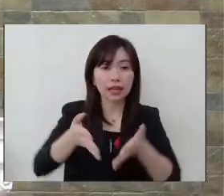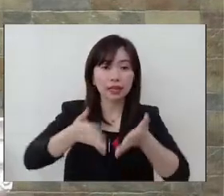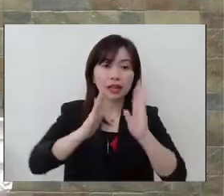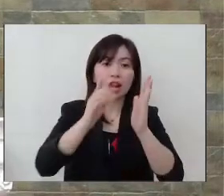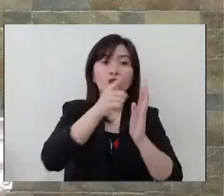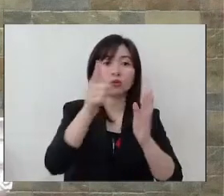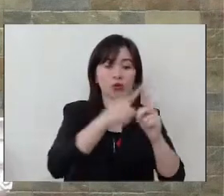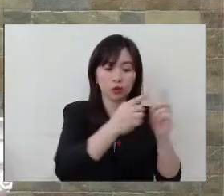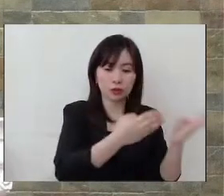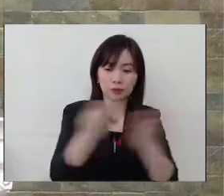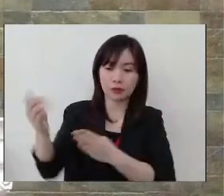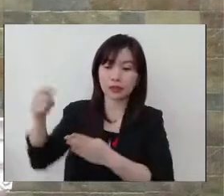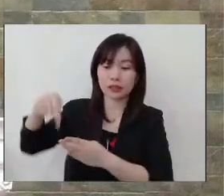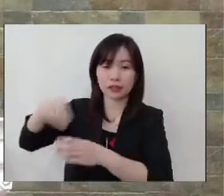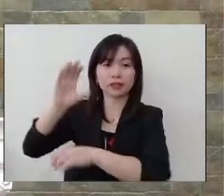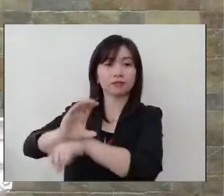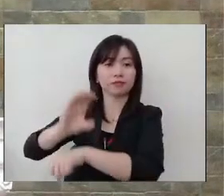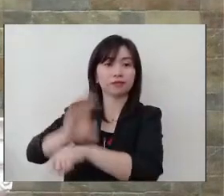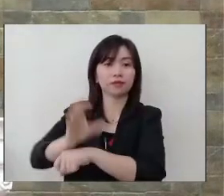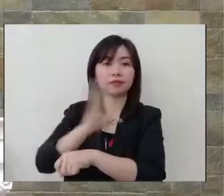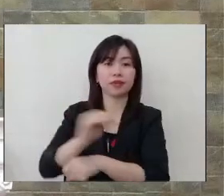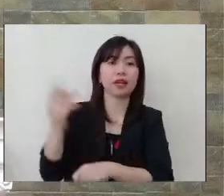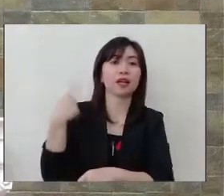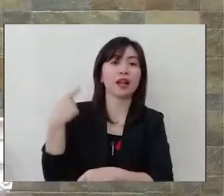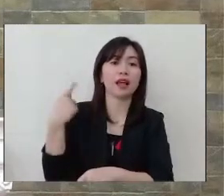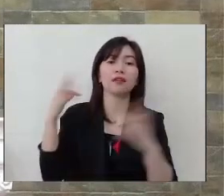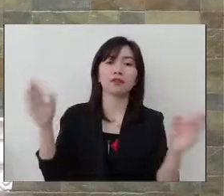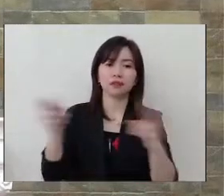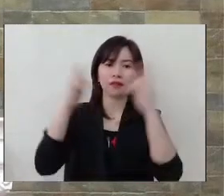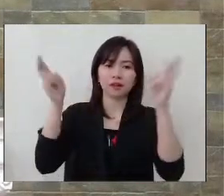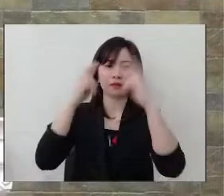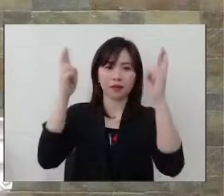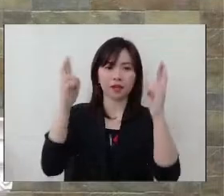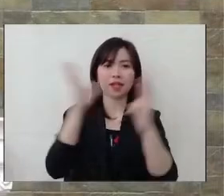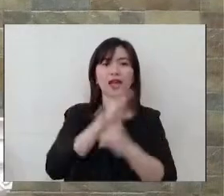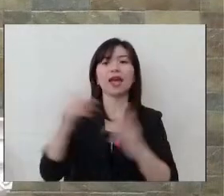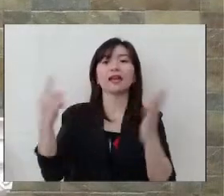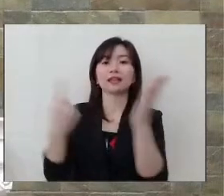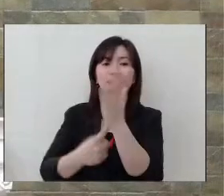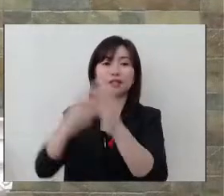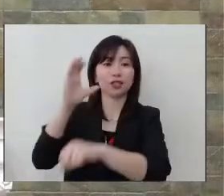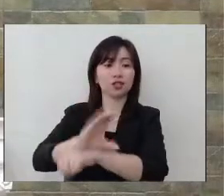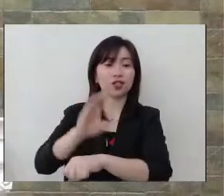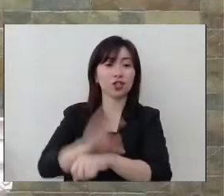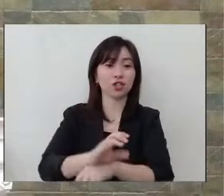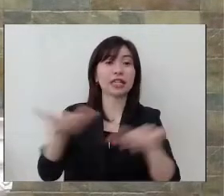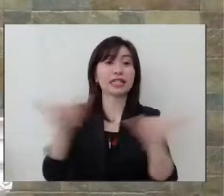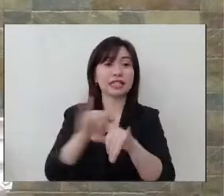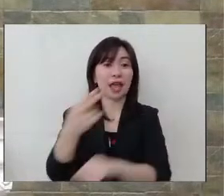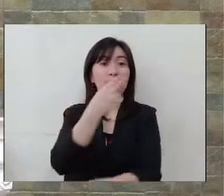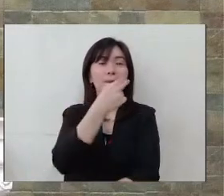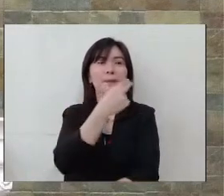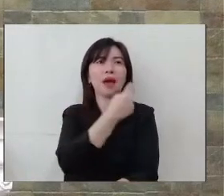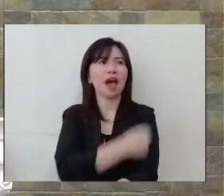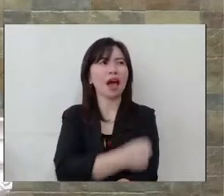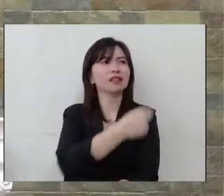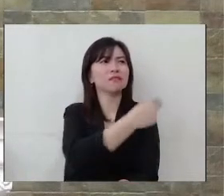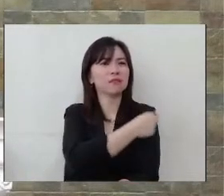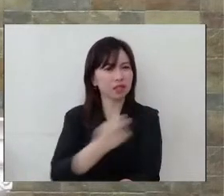Panginoon, which serves as our spiritual hospital. Then it is time for us na magpagamot tayo, mga kapatid.